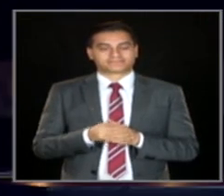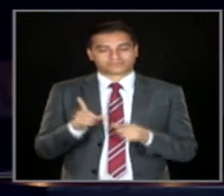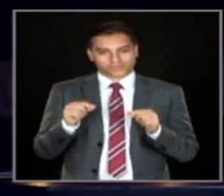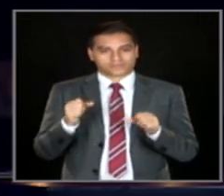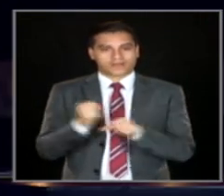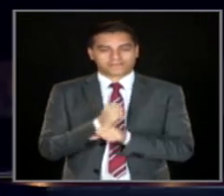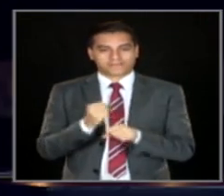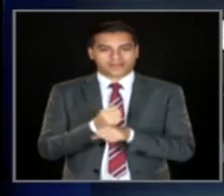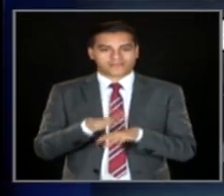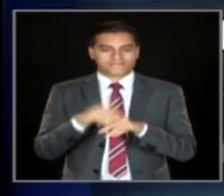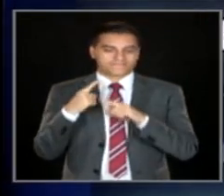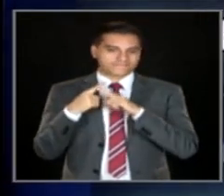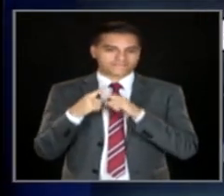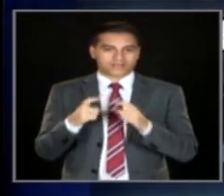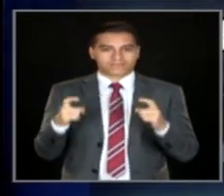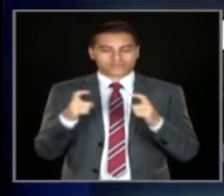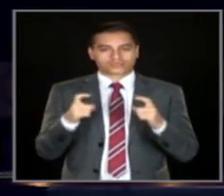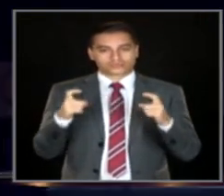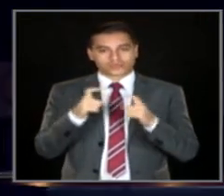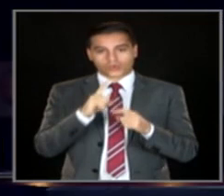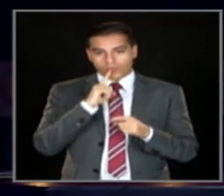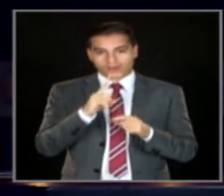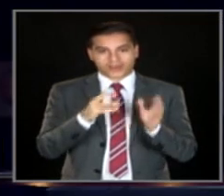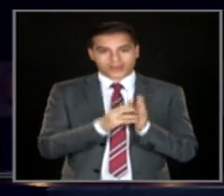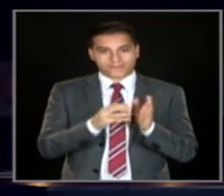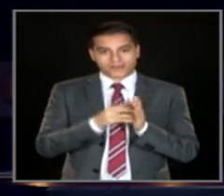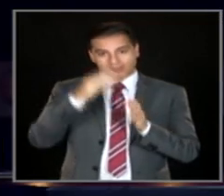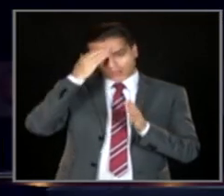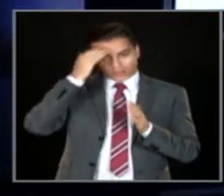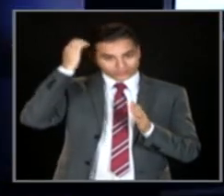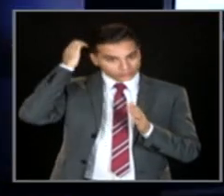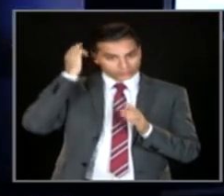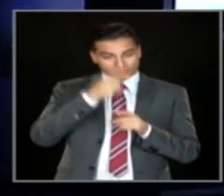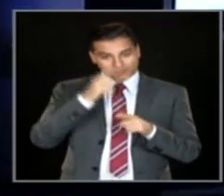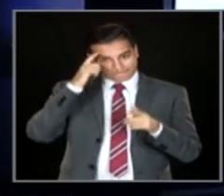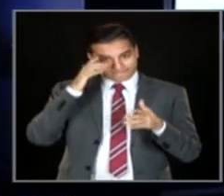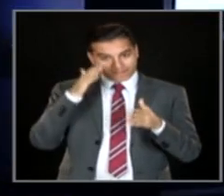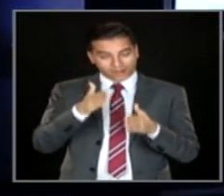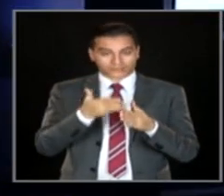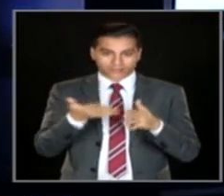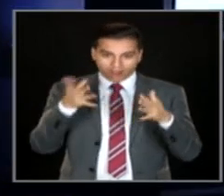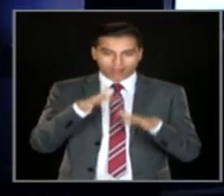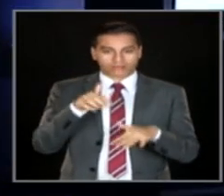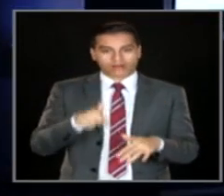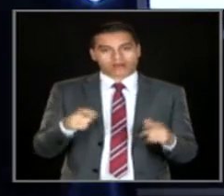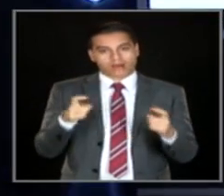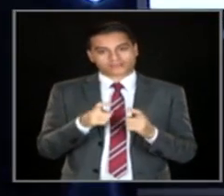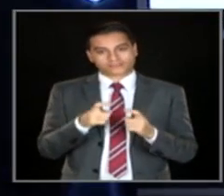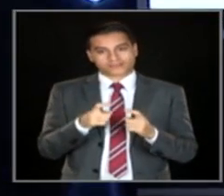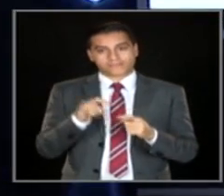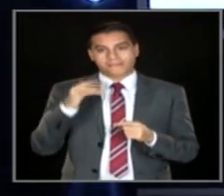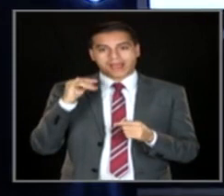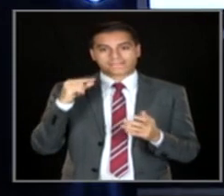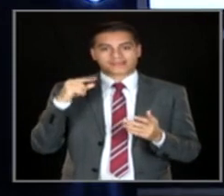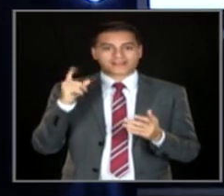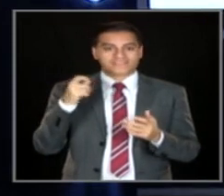تألقتوا على مدار البطولة، ولكن جامعة أسيوط كانوا مركزين أكتر النهاردة شوية. محمد